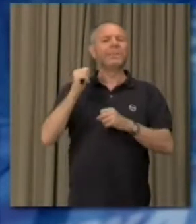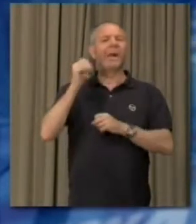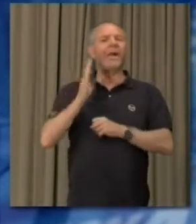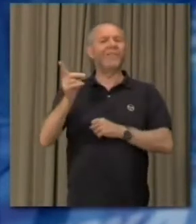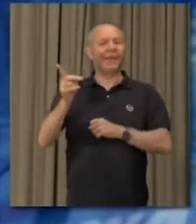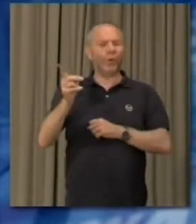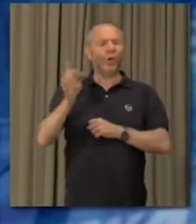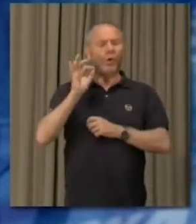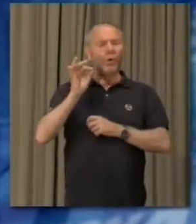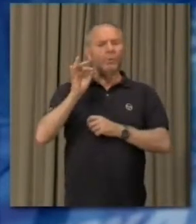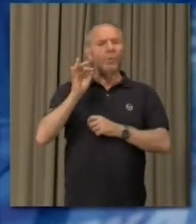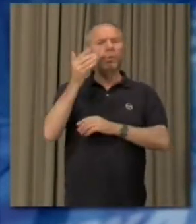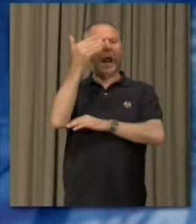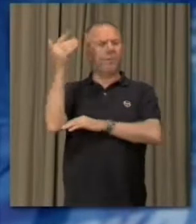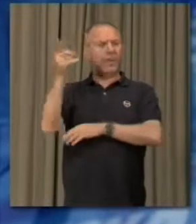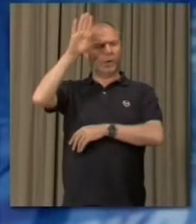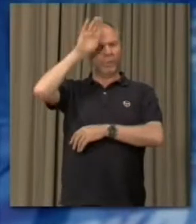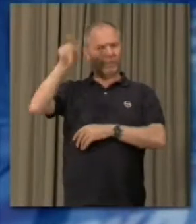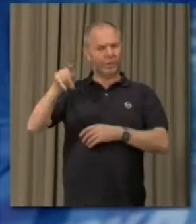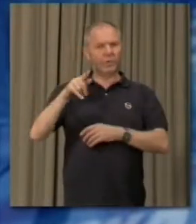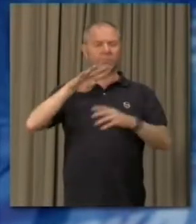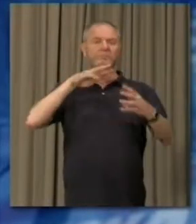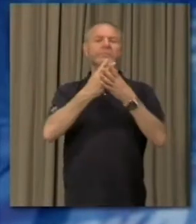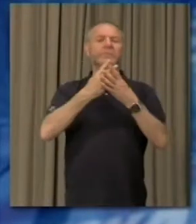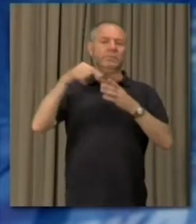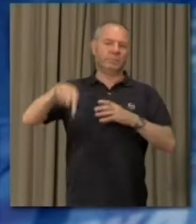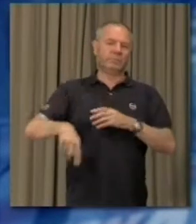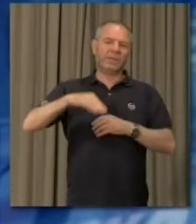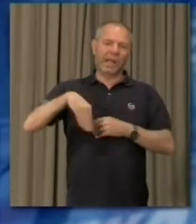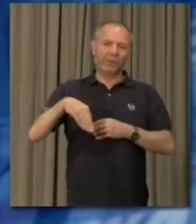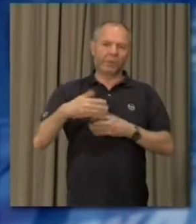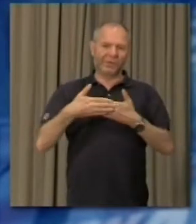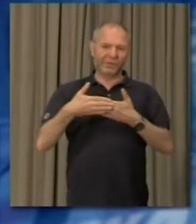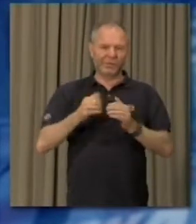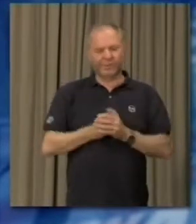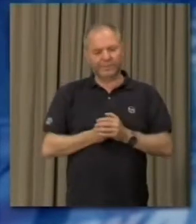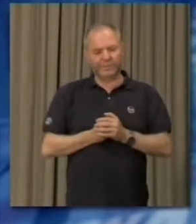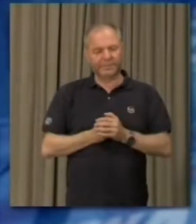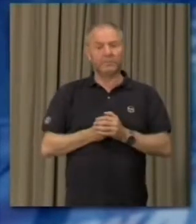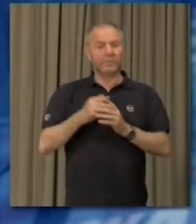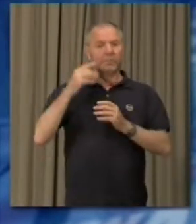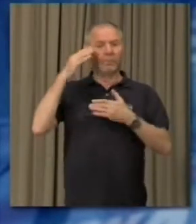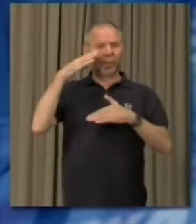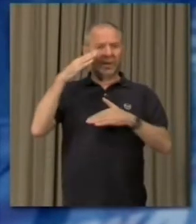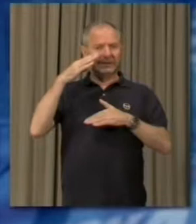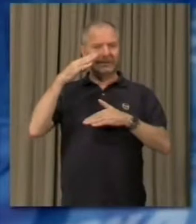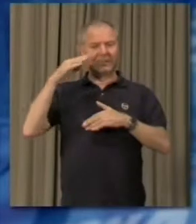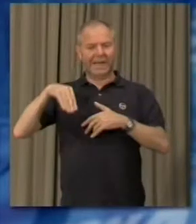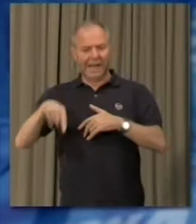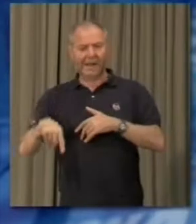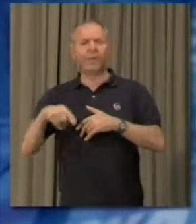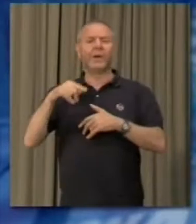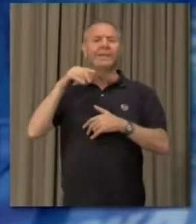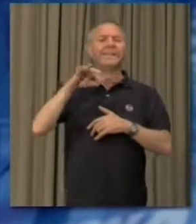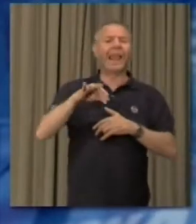rinchiuso nel carcere di Poggio Reale. L'operazione, a cui hanno preso parte agenti del commissariato di Sorrento e delle squadre mobili di Napoli, Salerno